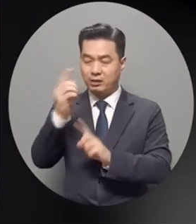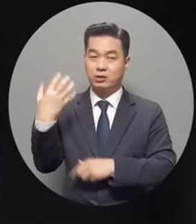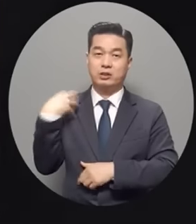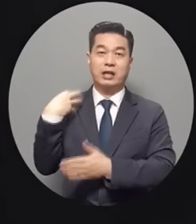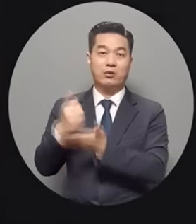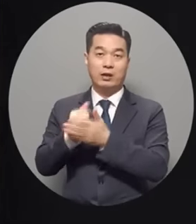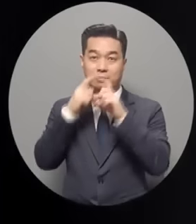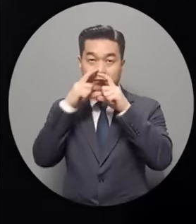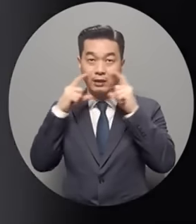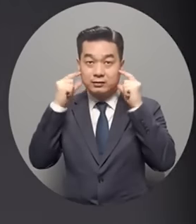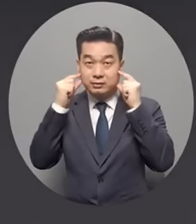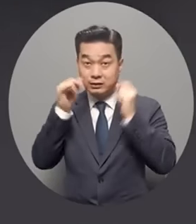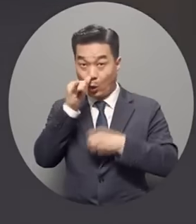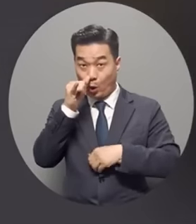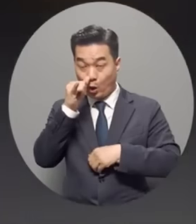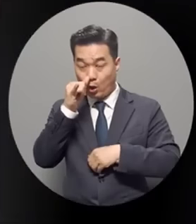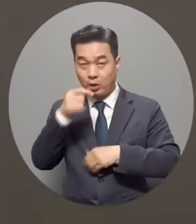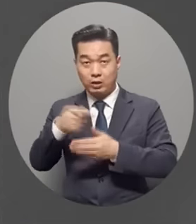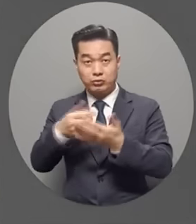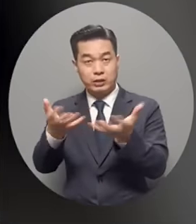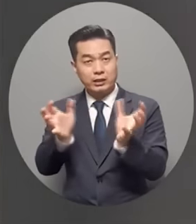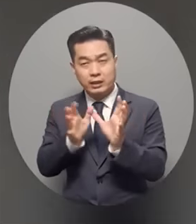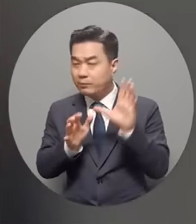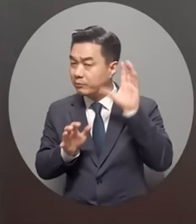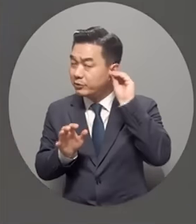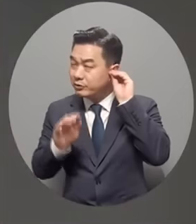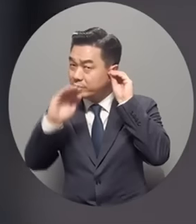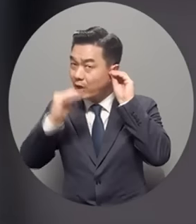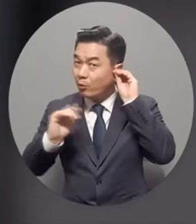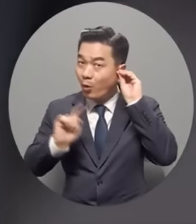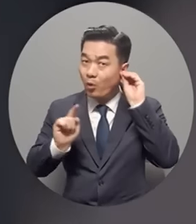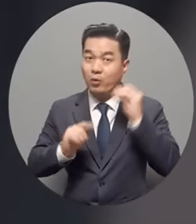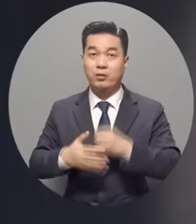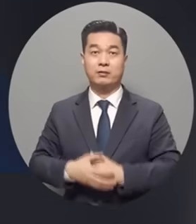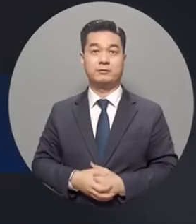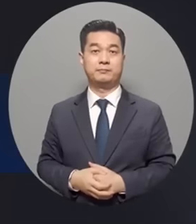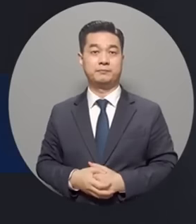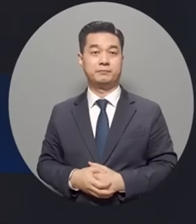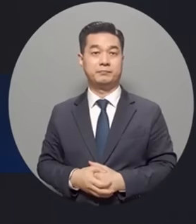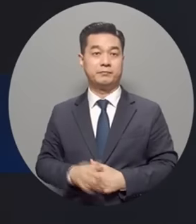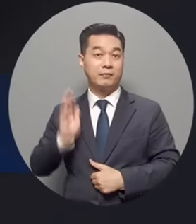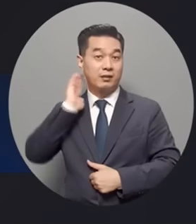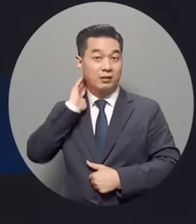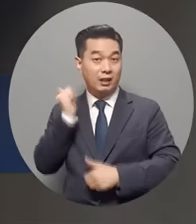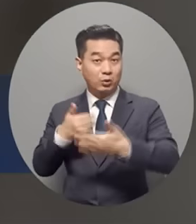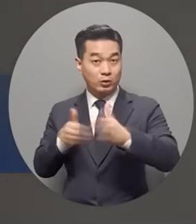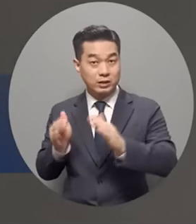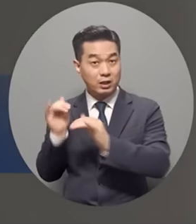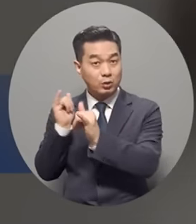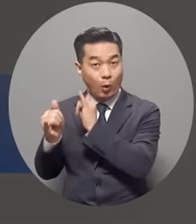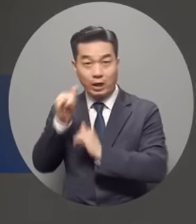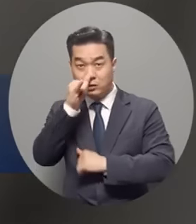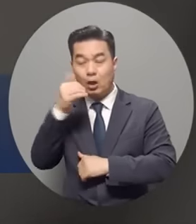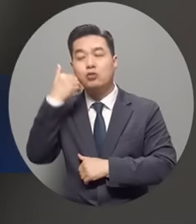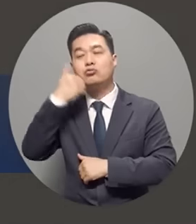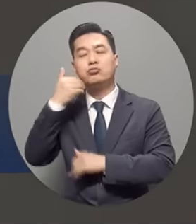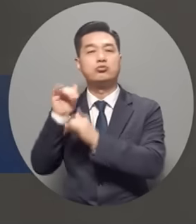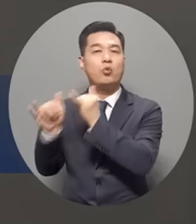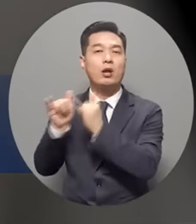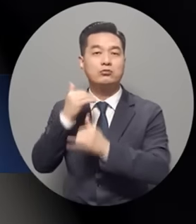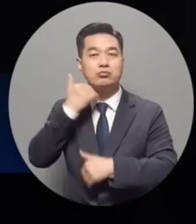마스크를 쓰고 있었는데 취재팀에겐 이렇게 들렸습니다. 아니, 저희 대통령실 통화하셨는데 누구랑 통화하셨던